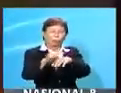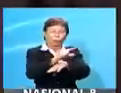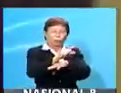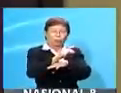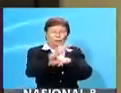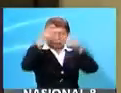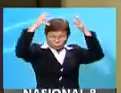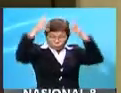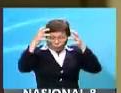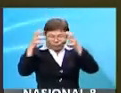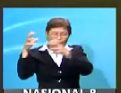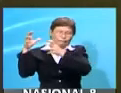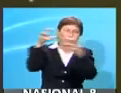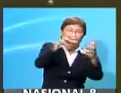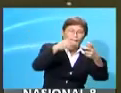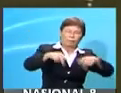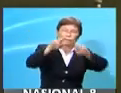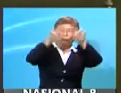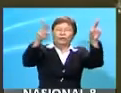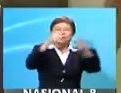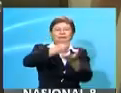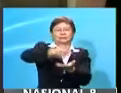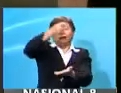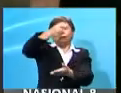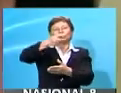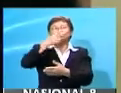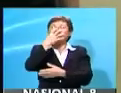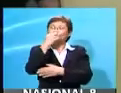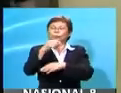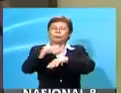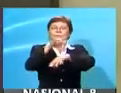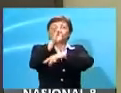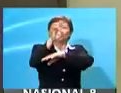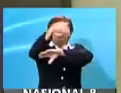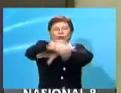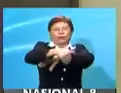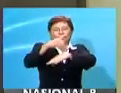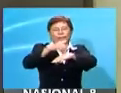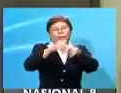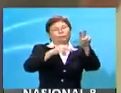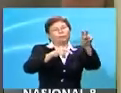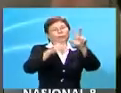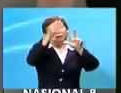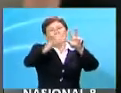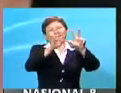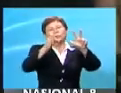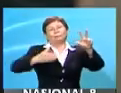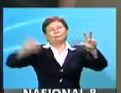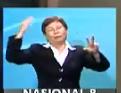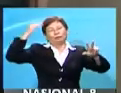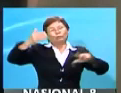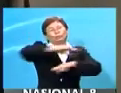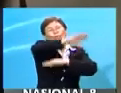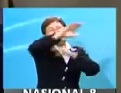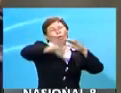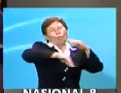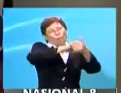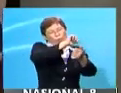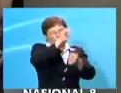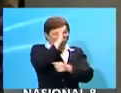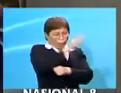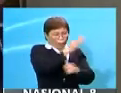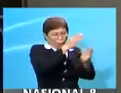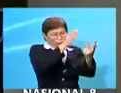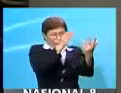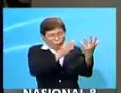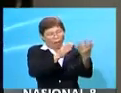topi keleda di Pasaraya Tesco Seremban 2 kira-kira jam 7 malam pada 23 julai lalu kesemua mereka didakwa dan boleh dihukum